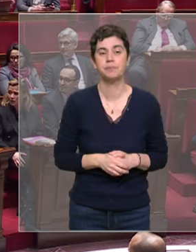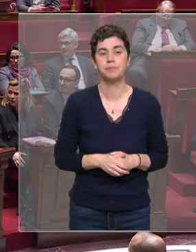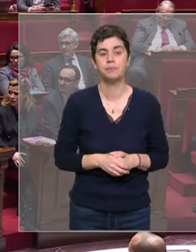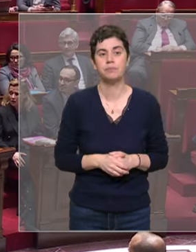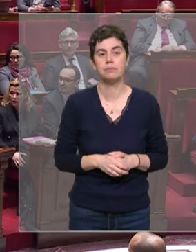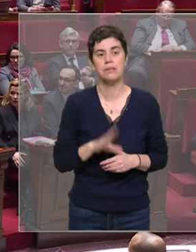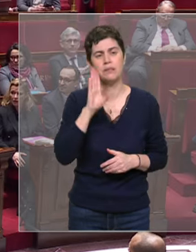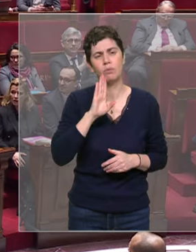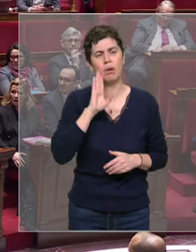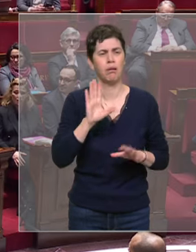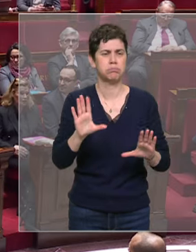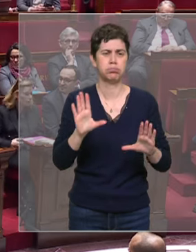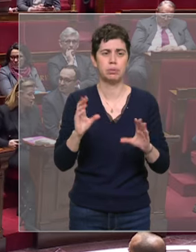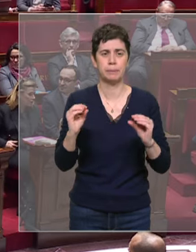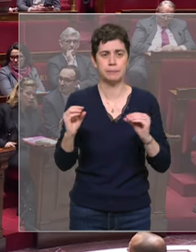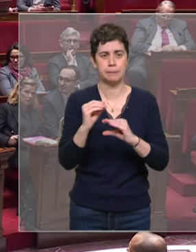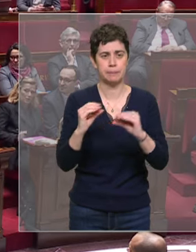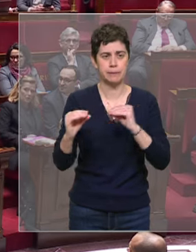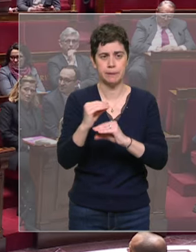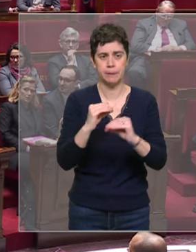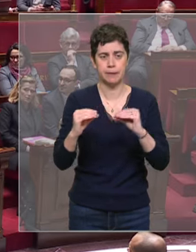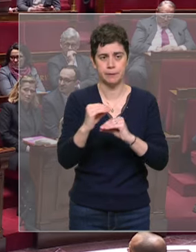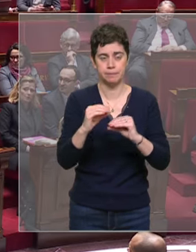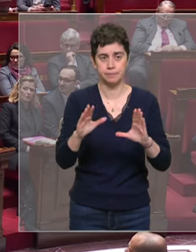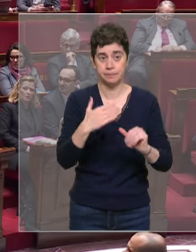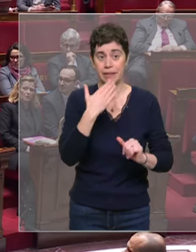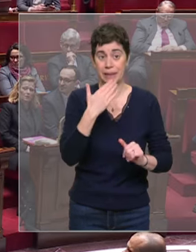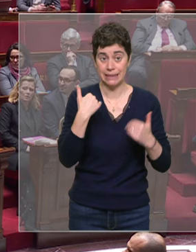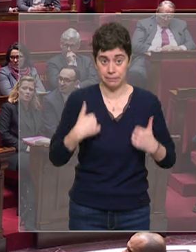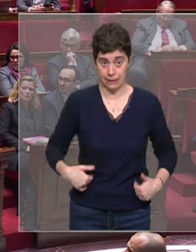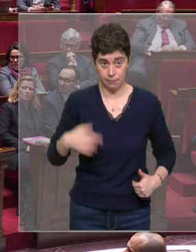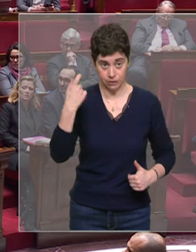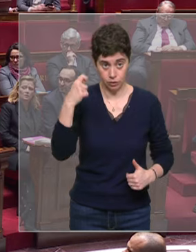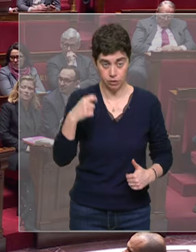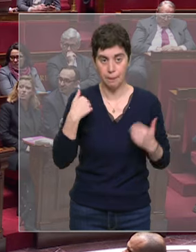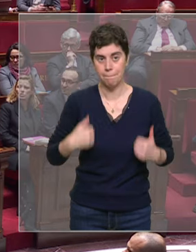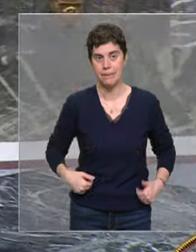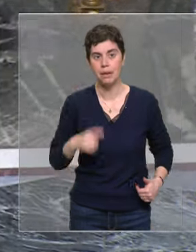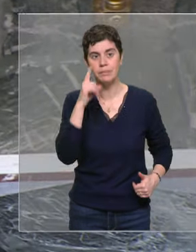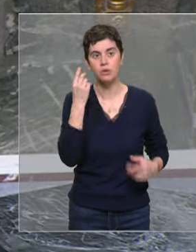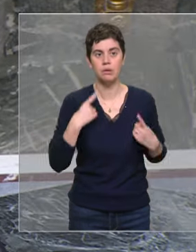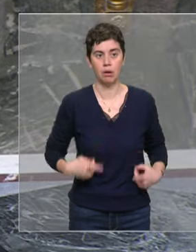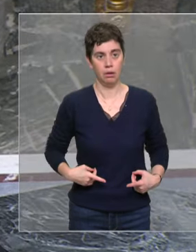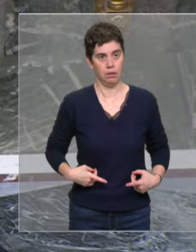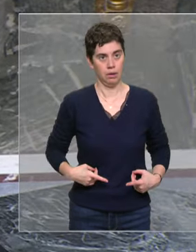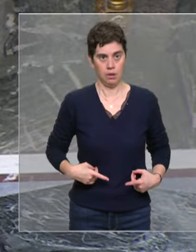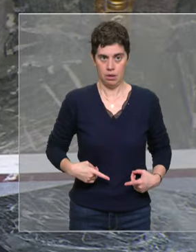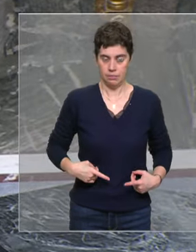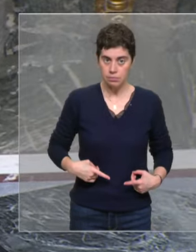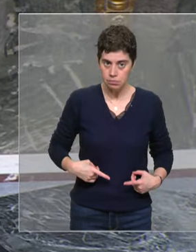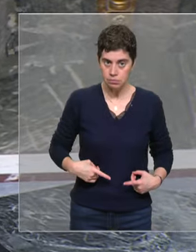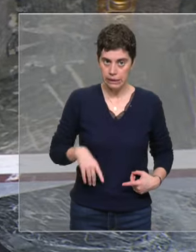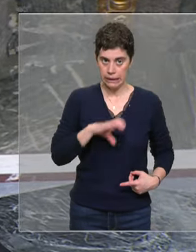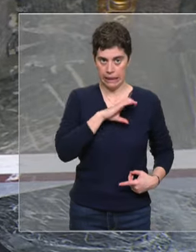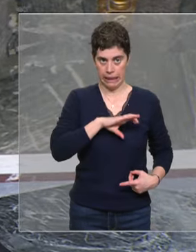S'il vous plaît. Merci, madame la présidente, mesdames et messieurs les députés. Je vais essayer de me frayer un chemin avec